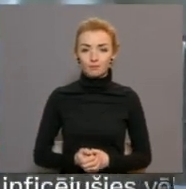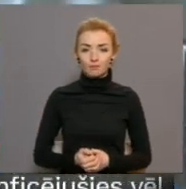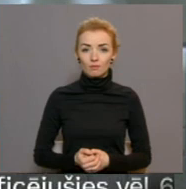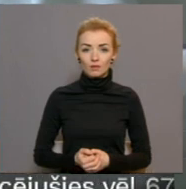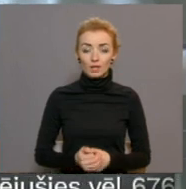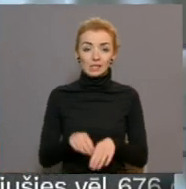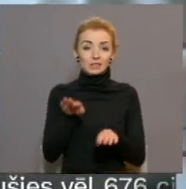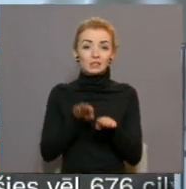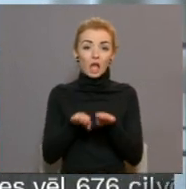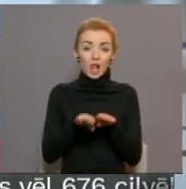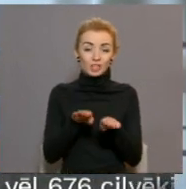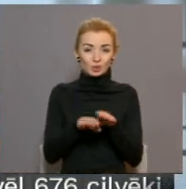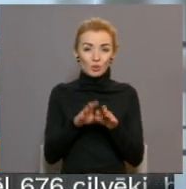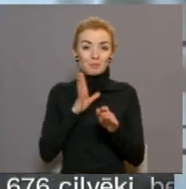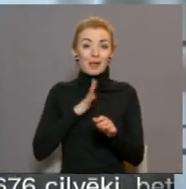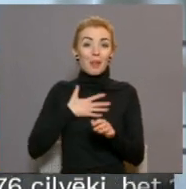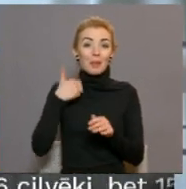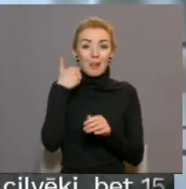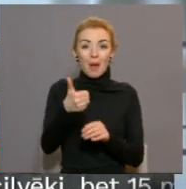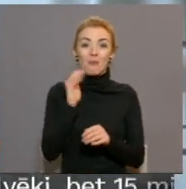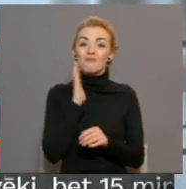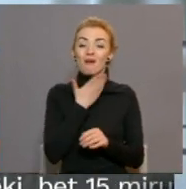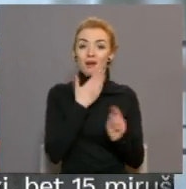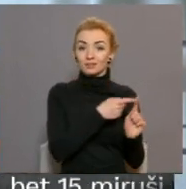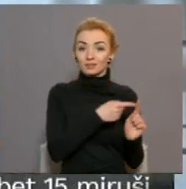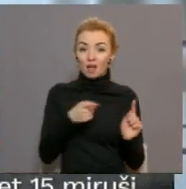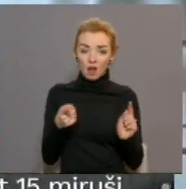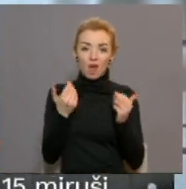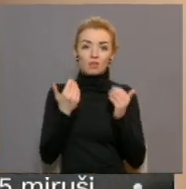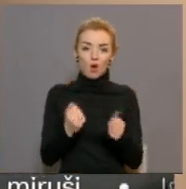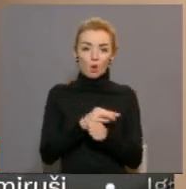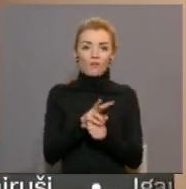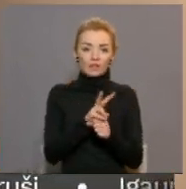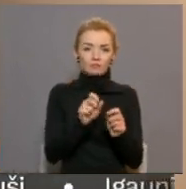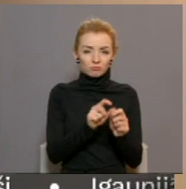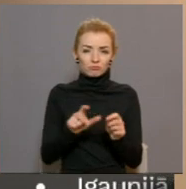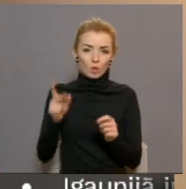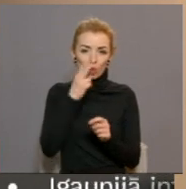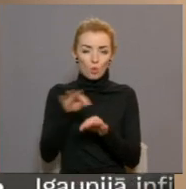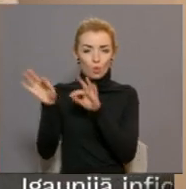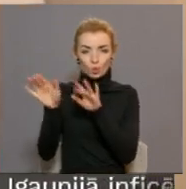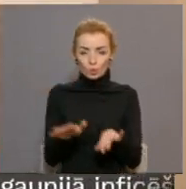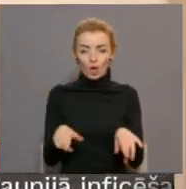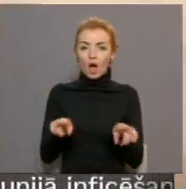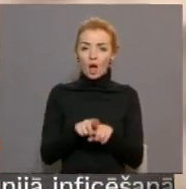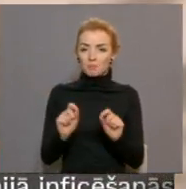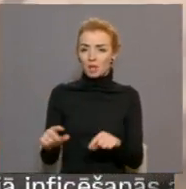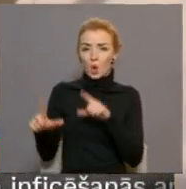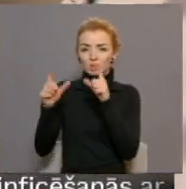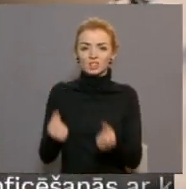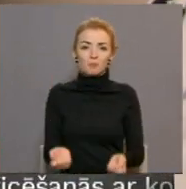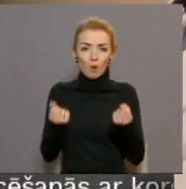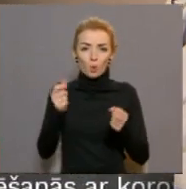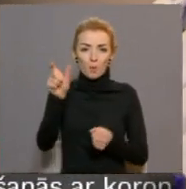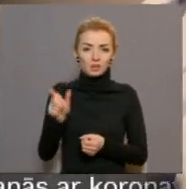Pēc salīdzinoši labās vasaras Latvijā ar COVID-19 slimo jau kopš rudens. Pēdējā laikā īpaši pieaudzis smagi slimo pacientu